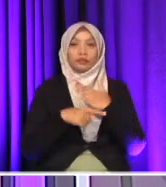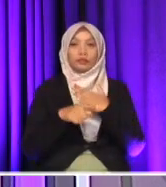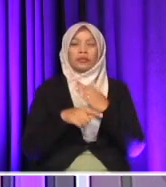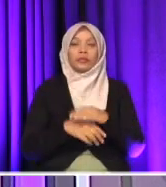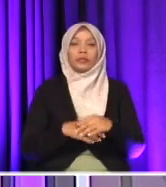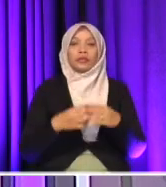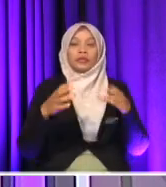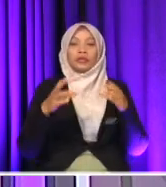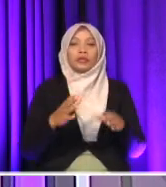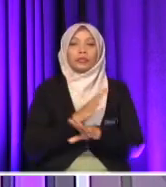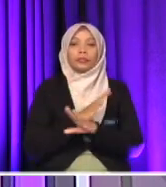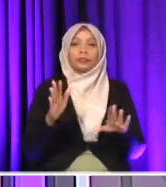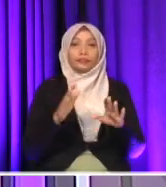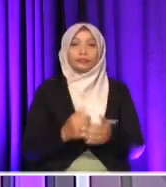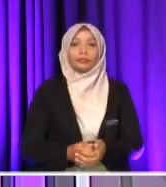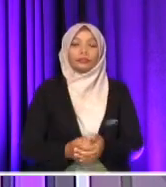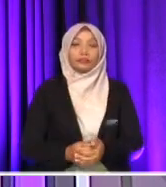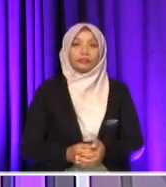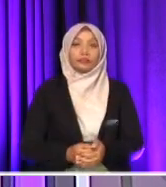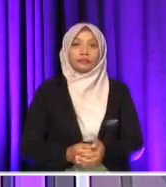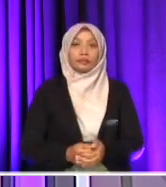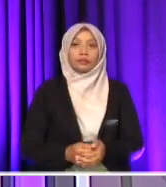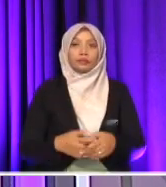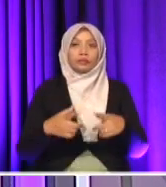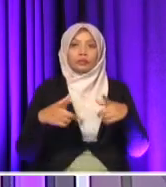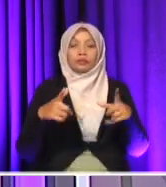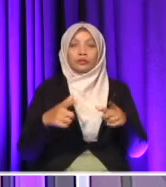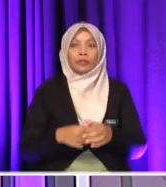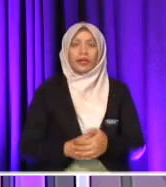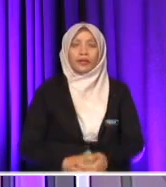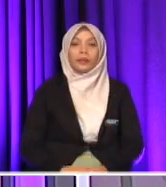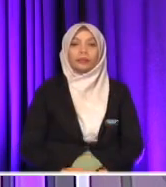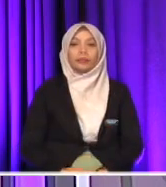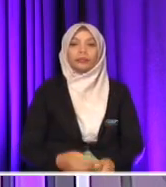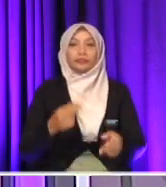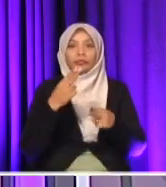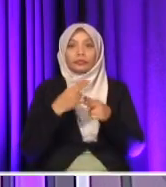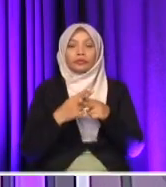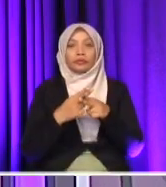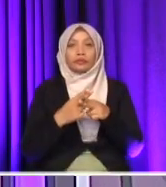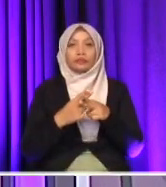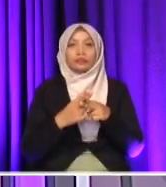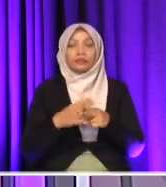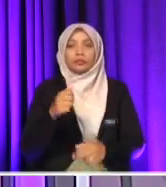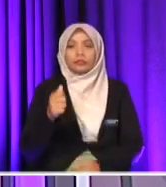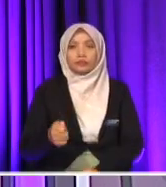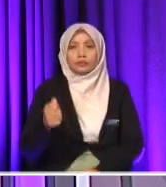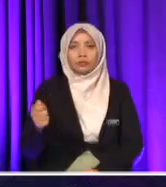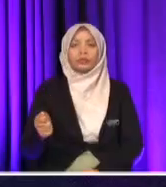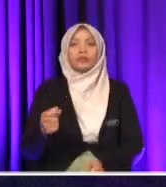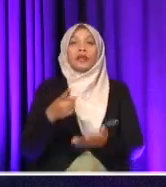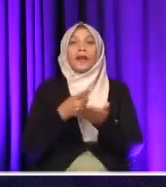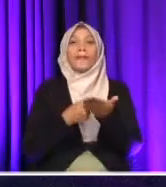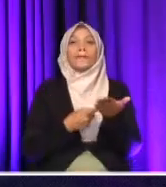langsung nama komponen ni, okey, negatif ni nama komponen apa, nama komponen tu agak-agaknya? Apa